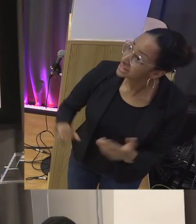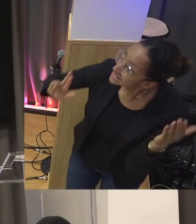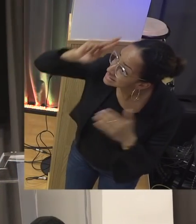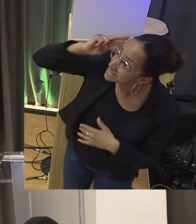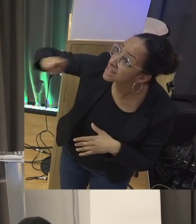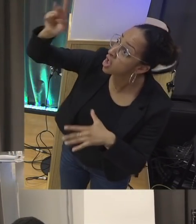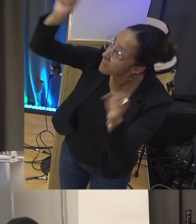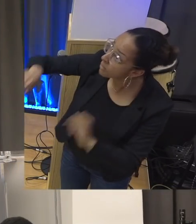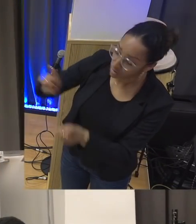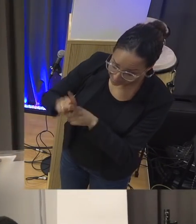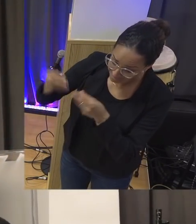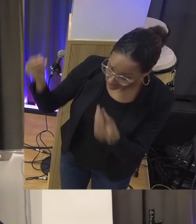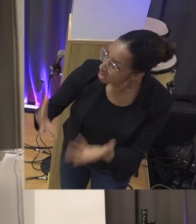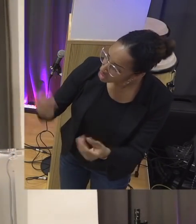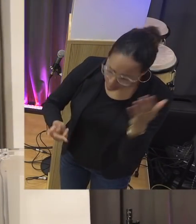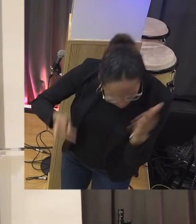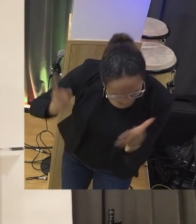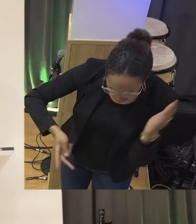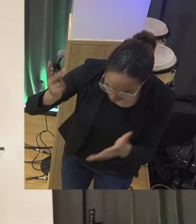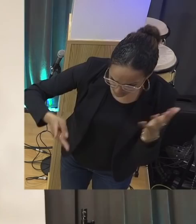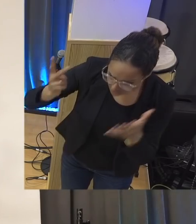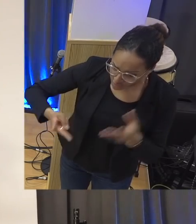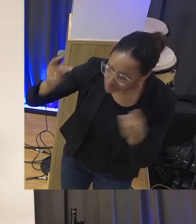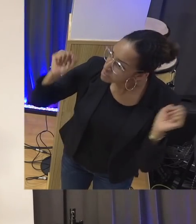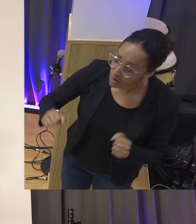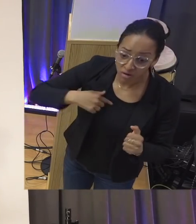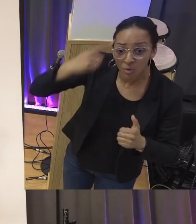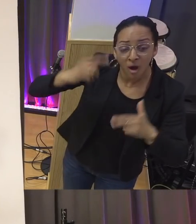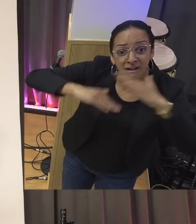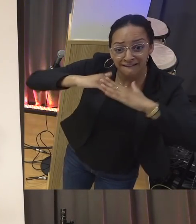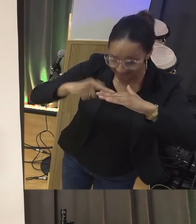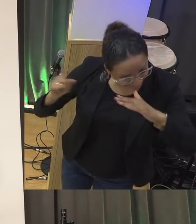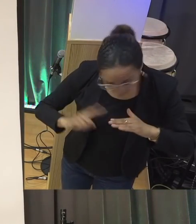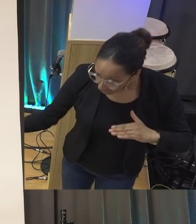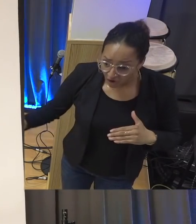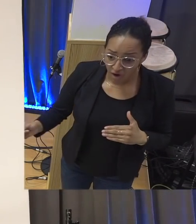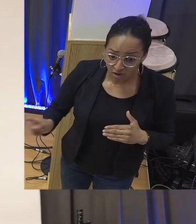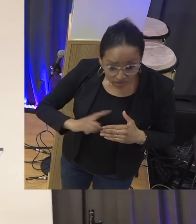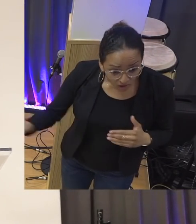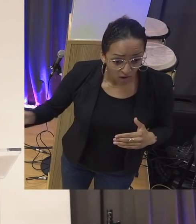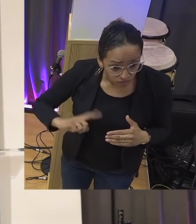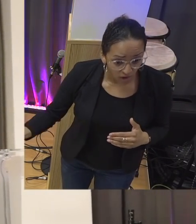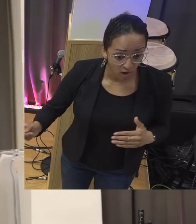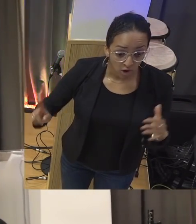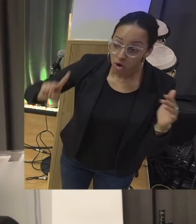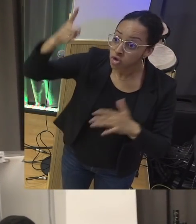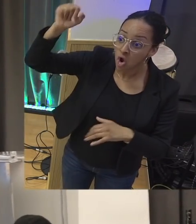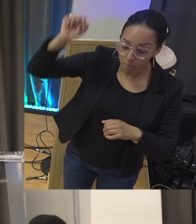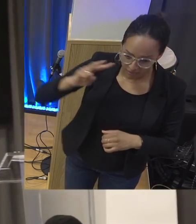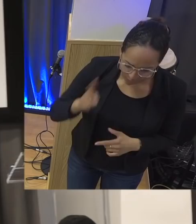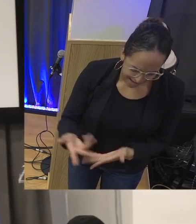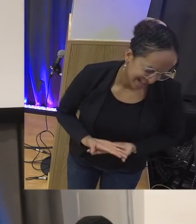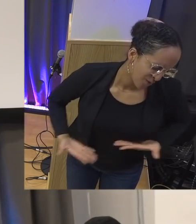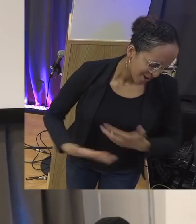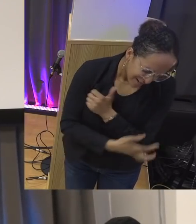faire au-delà de tout ce que je peux penser et imaginer. Dieu, il est capable de prendre quelqu'un dans la misère,